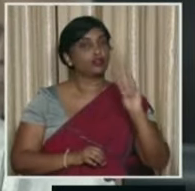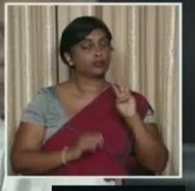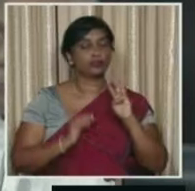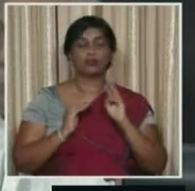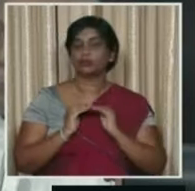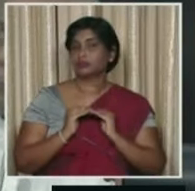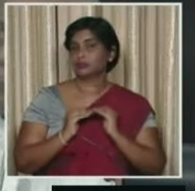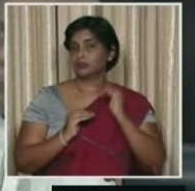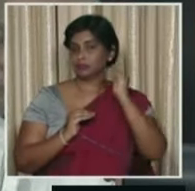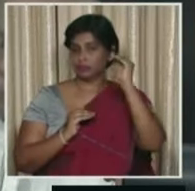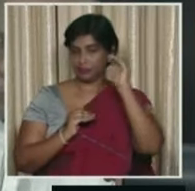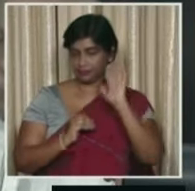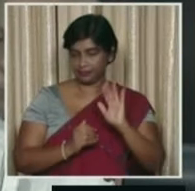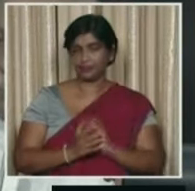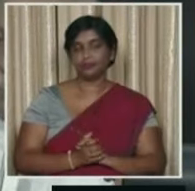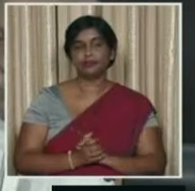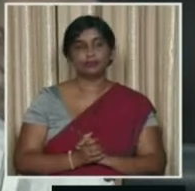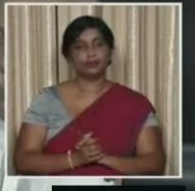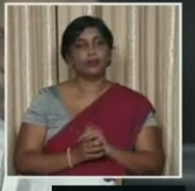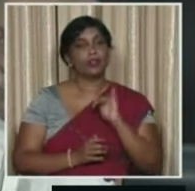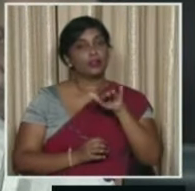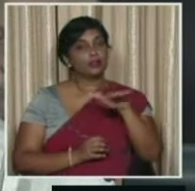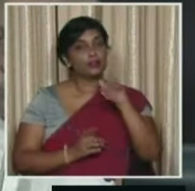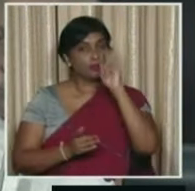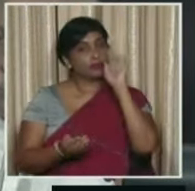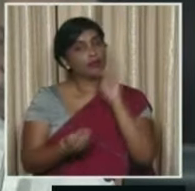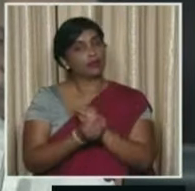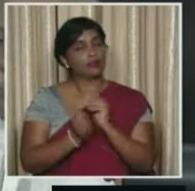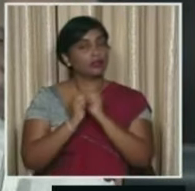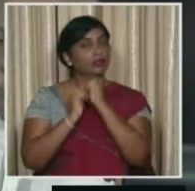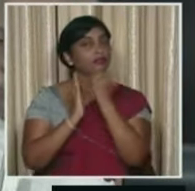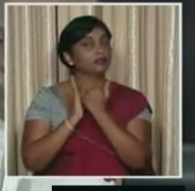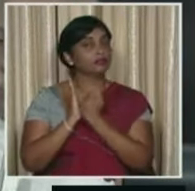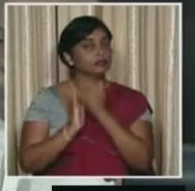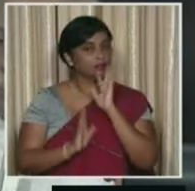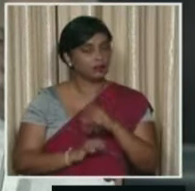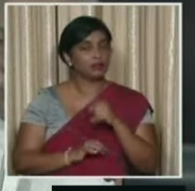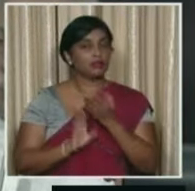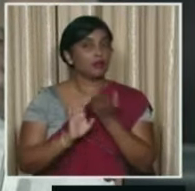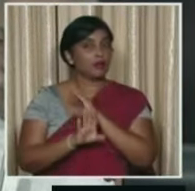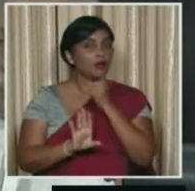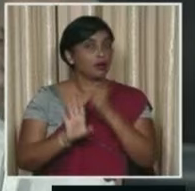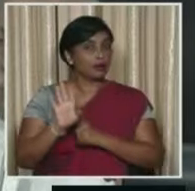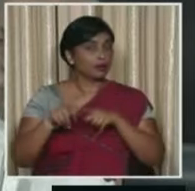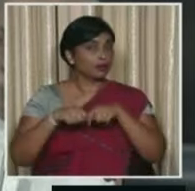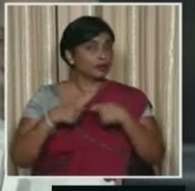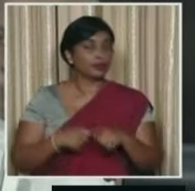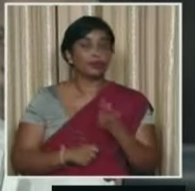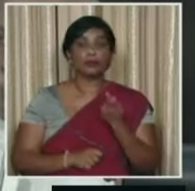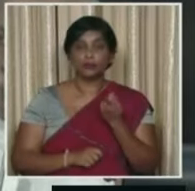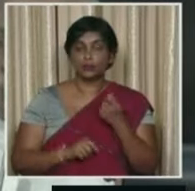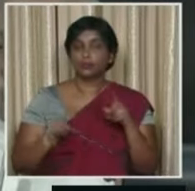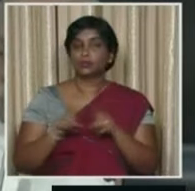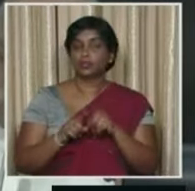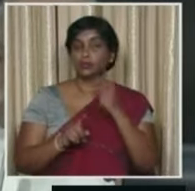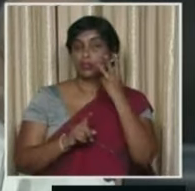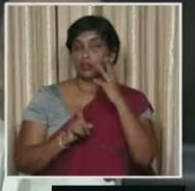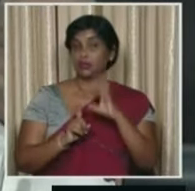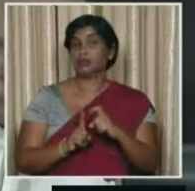දක්වා ඉහළ නංවා තිබෙනවා. සමාජ ආරක්ෂණ වැඩසටහන සඳහා පෙර වසර වැය කළ මුදල් මෙන් 3